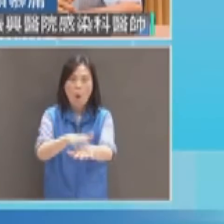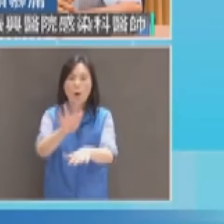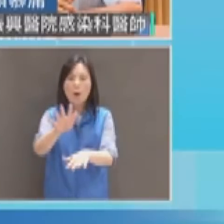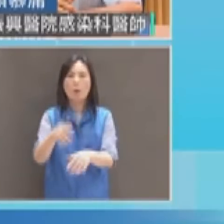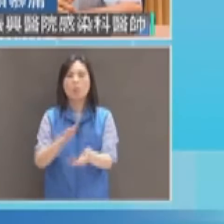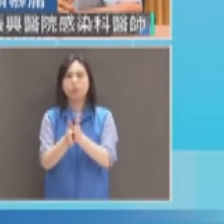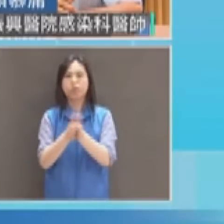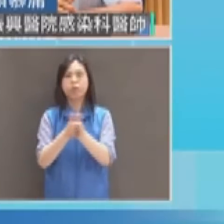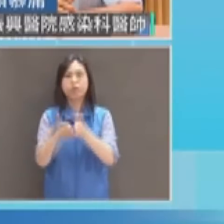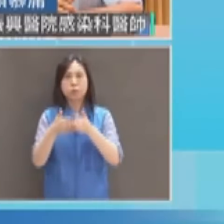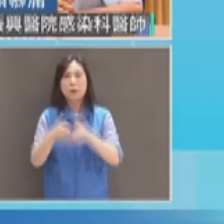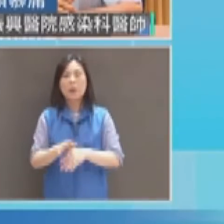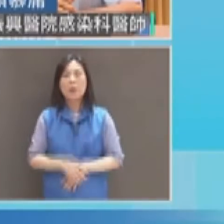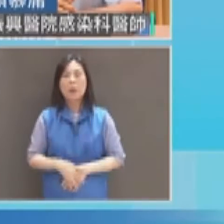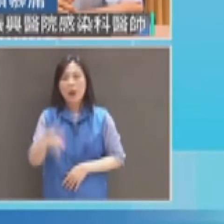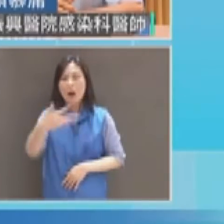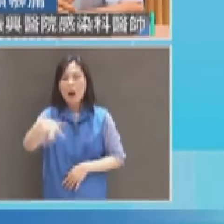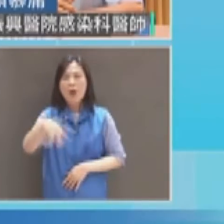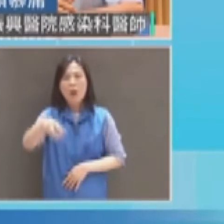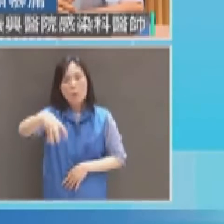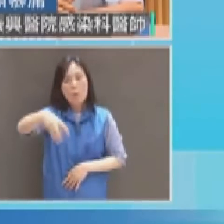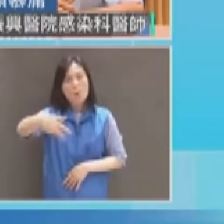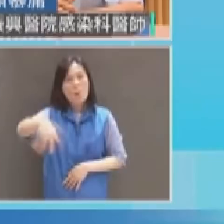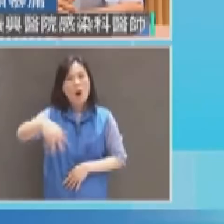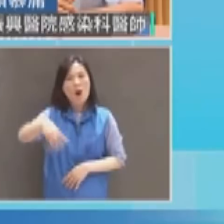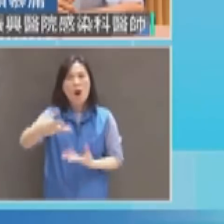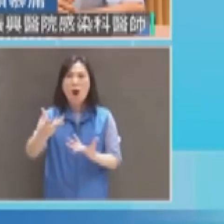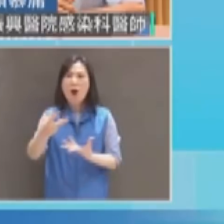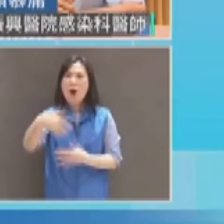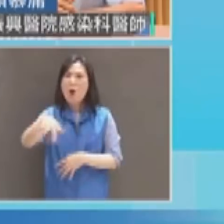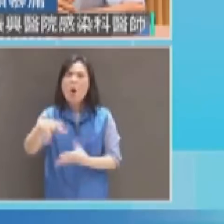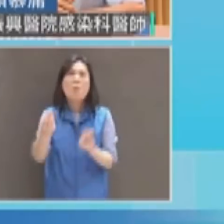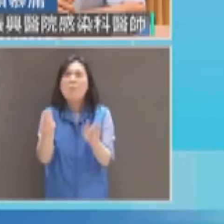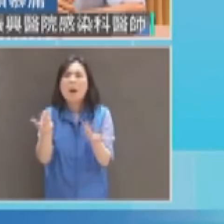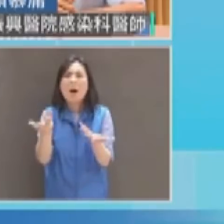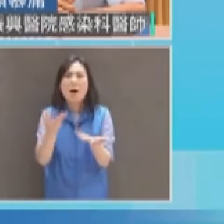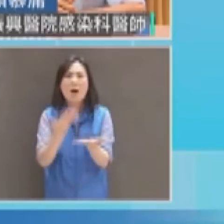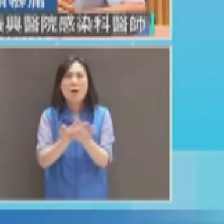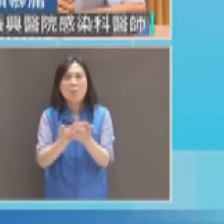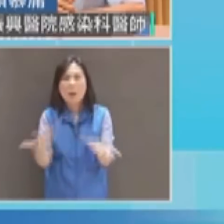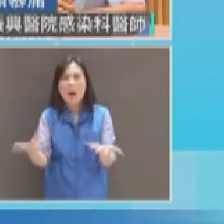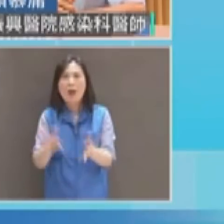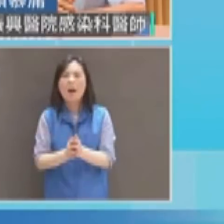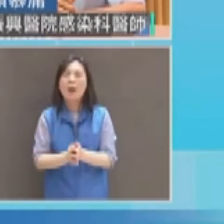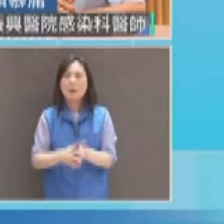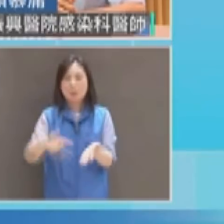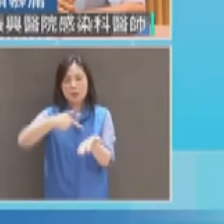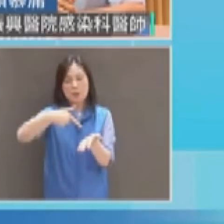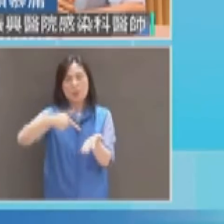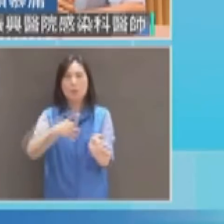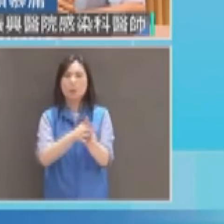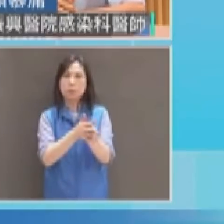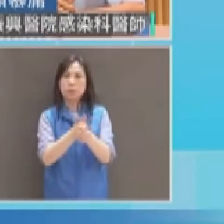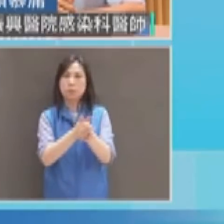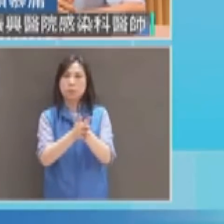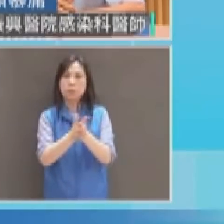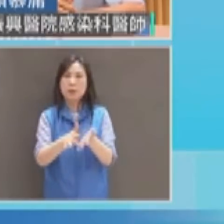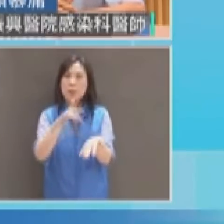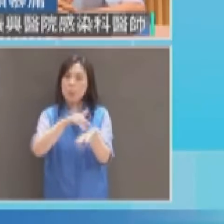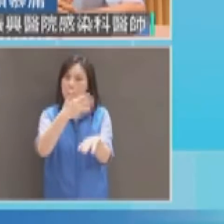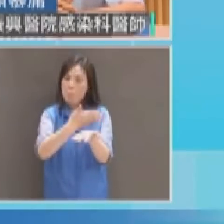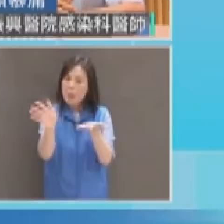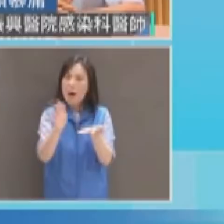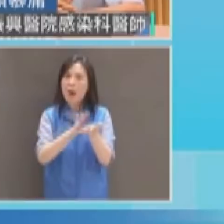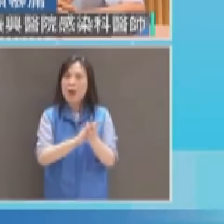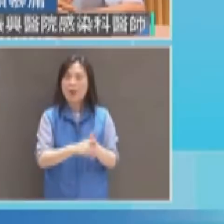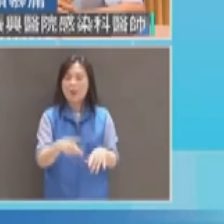不能用水，因为水龙头有限，所以我是要到处设置酒精洗手点，你消毒以后再